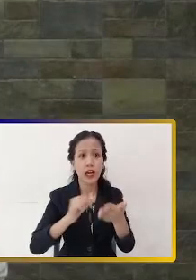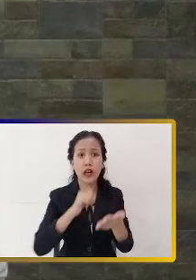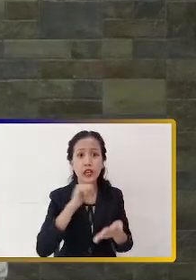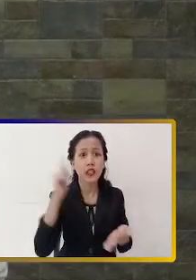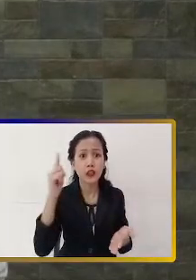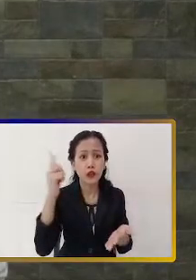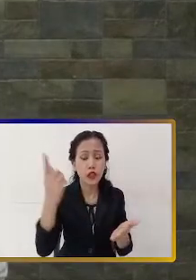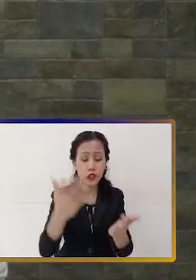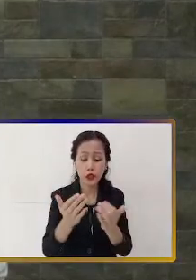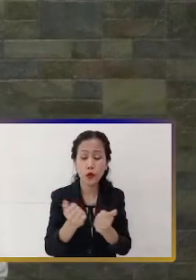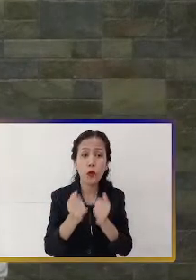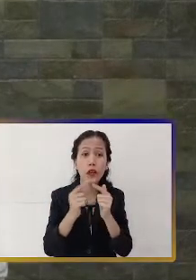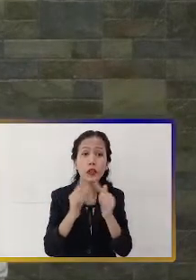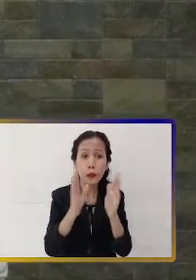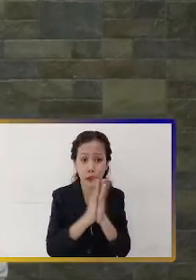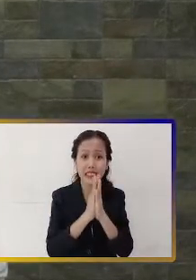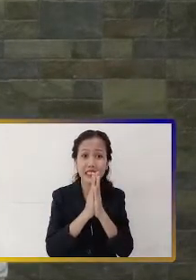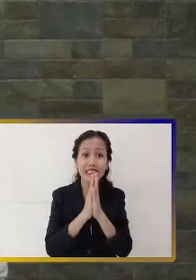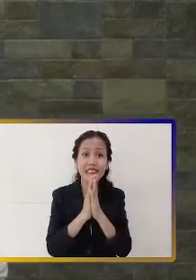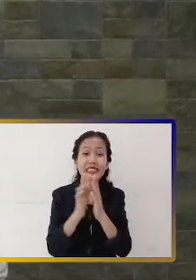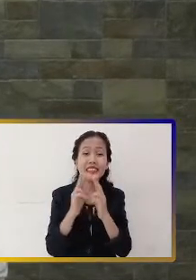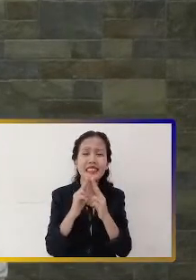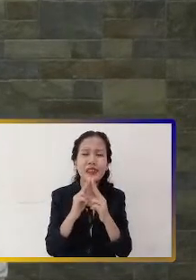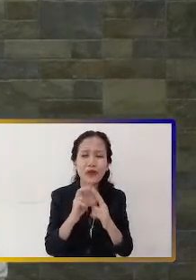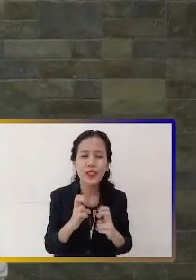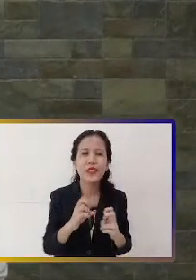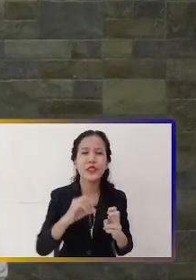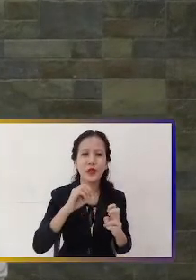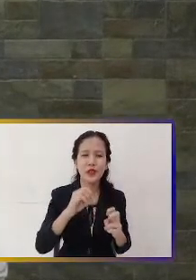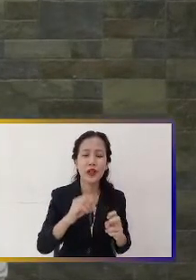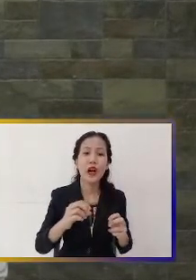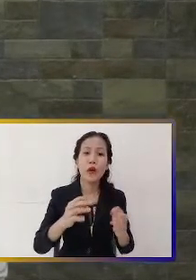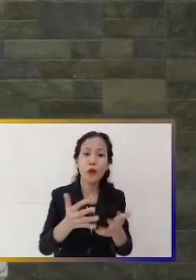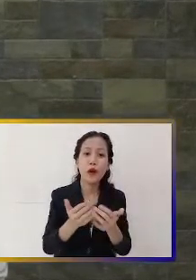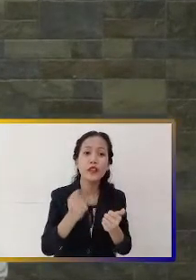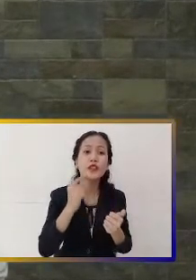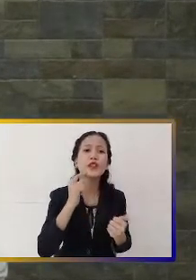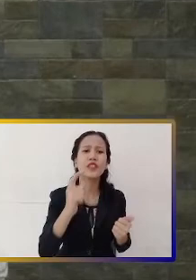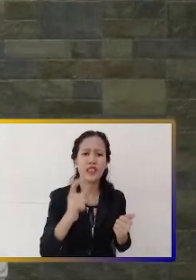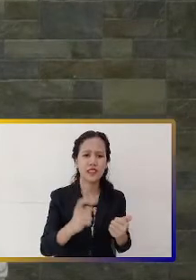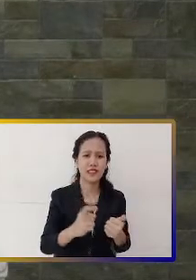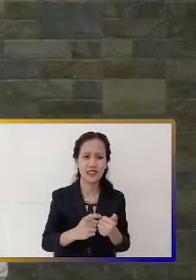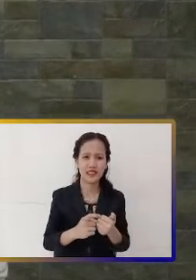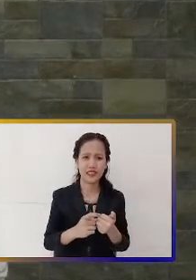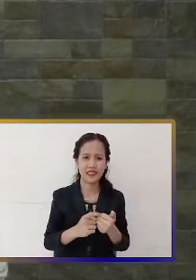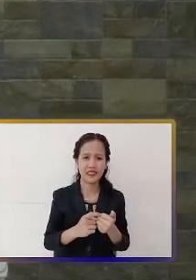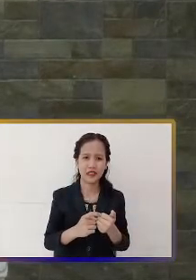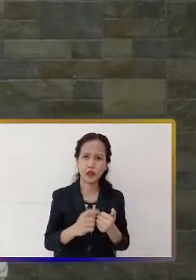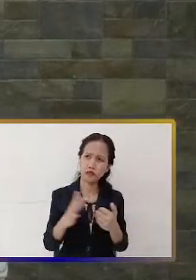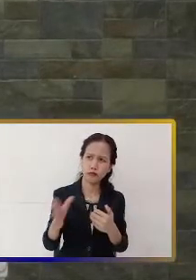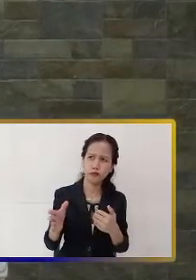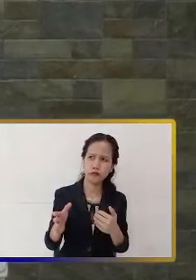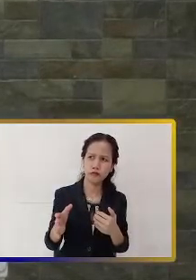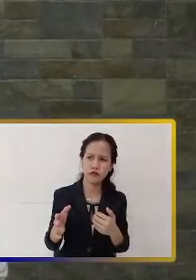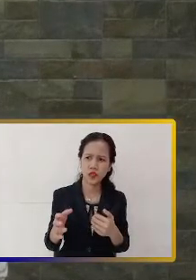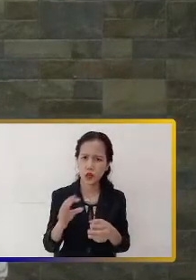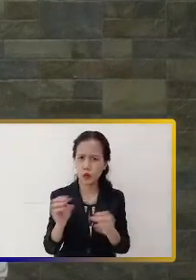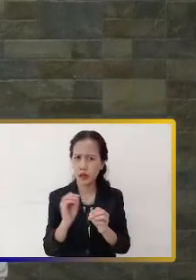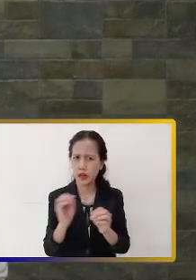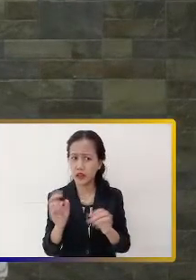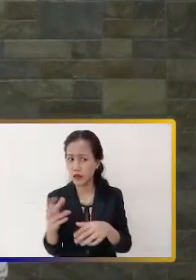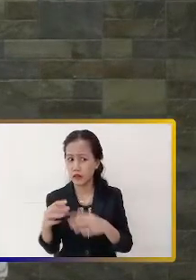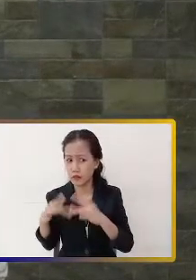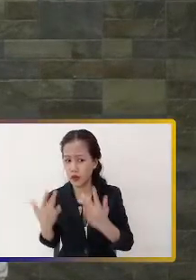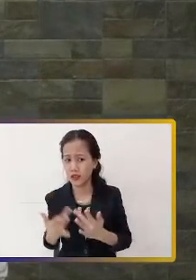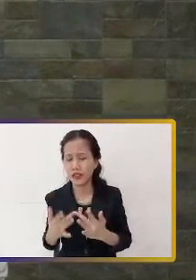ipanalangin, kundi yung maging sasabihin po nila. Sabi nila, Pastor, di wala na sa puso yun. Nasa puso nga mga kapatid, kaya